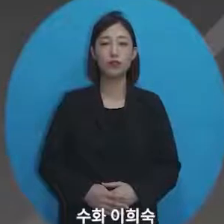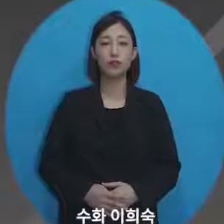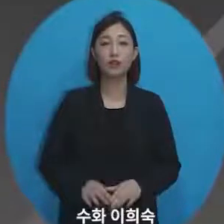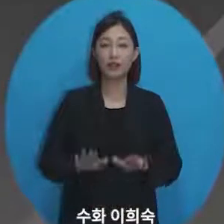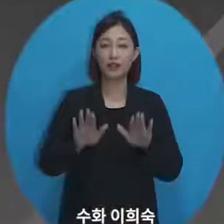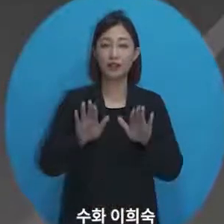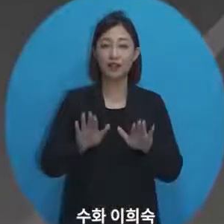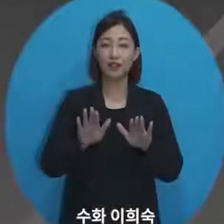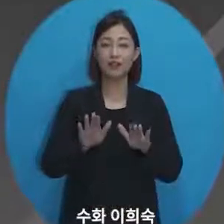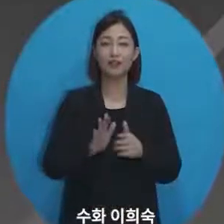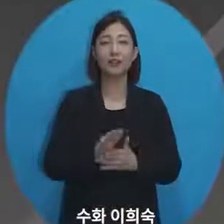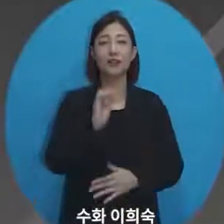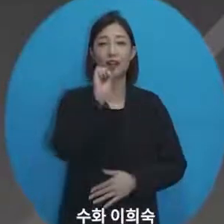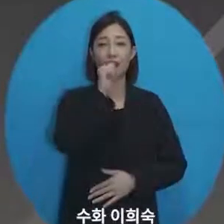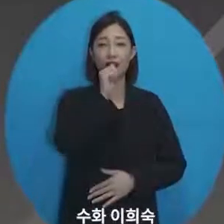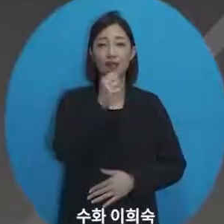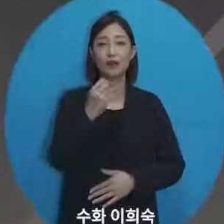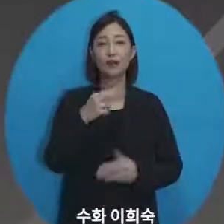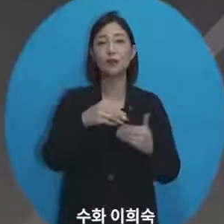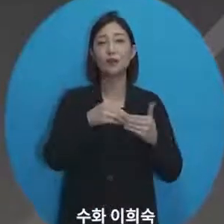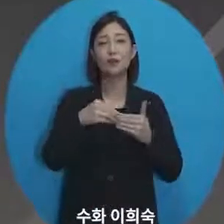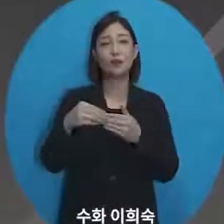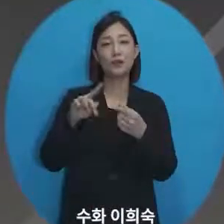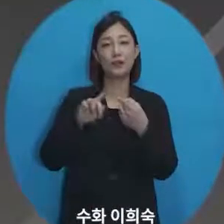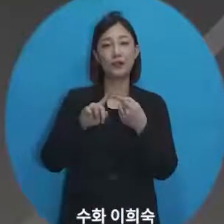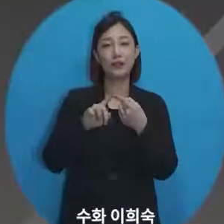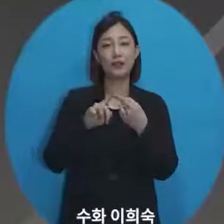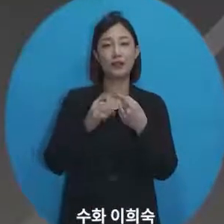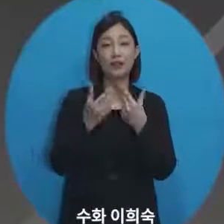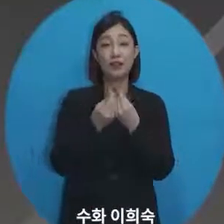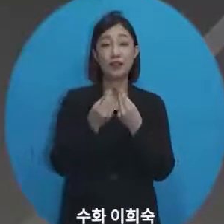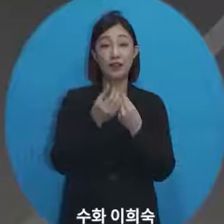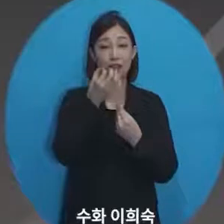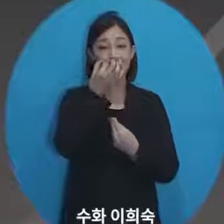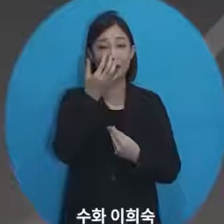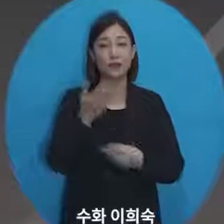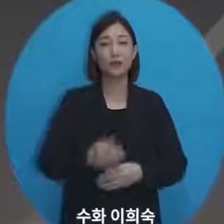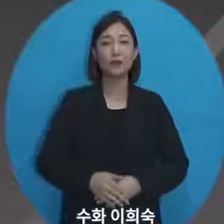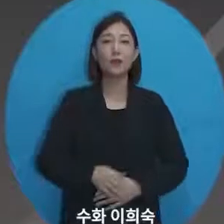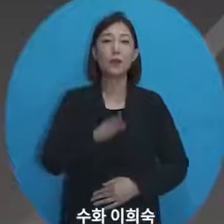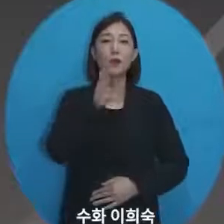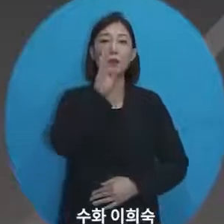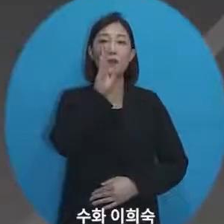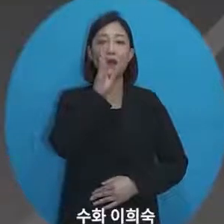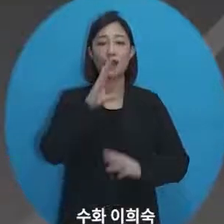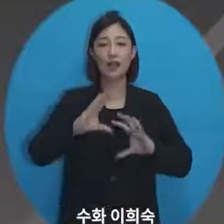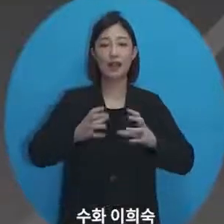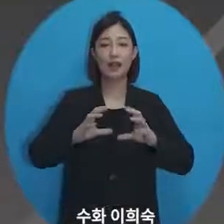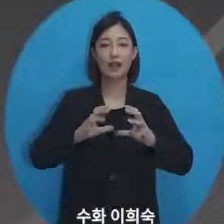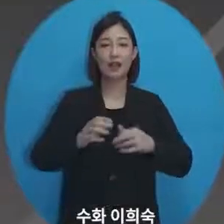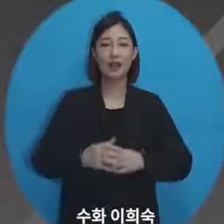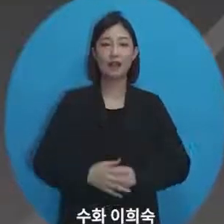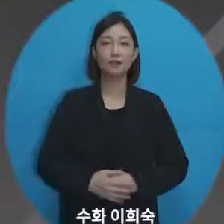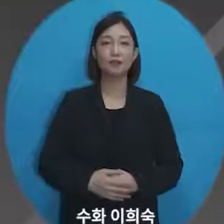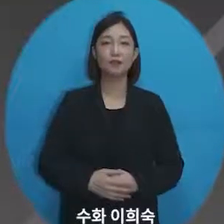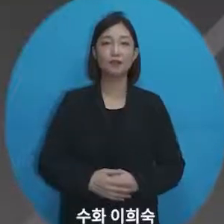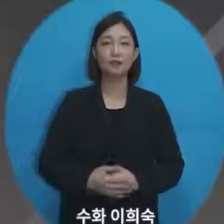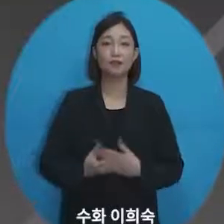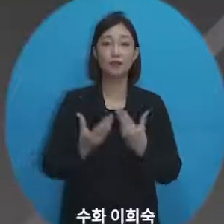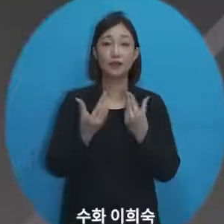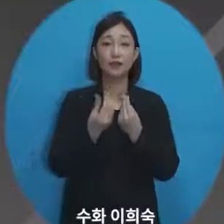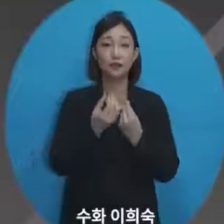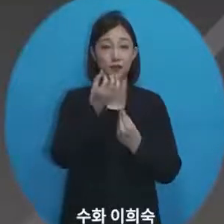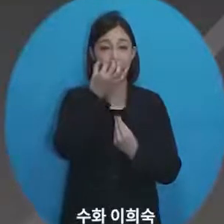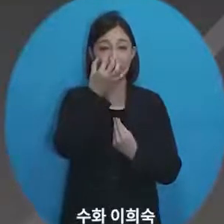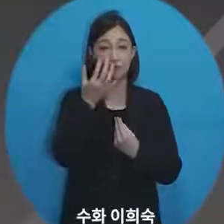여기서는 우리가 이제 안내라는 부분에서 벨기에의 사례인데요. 우리가 시각장애인